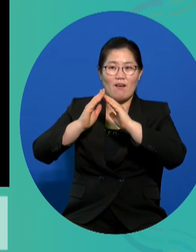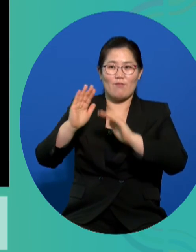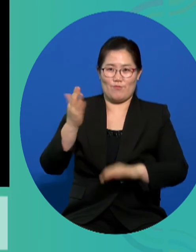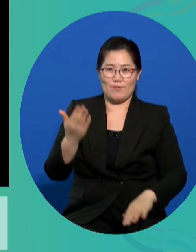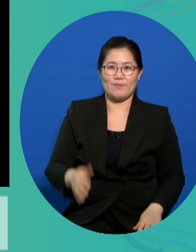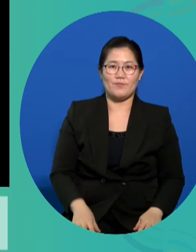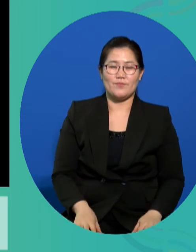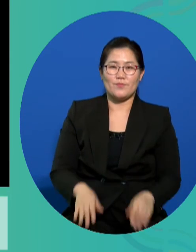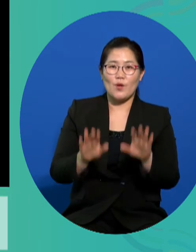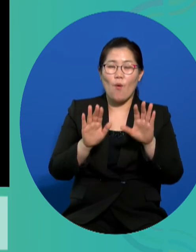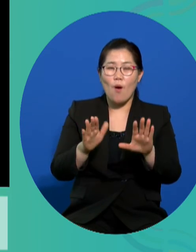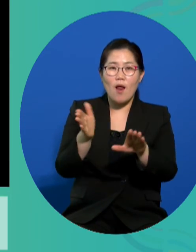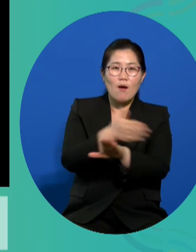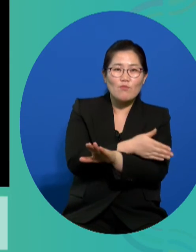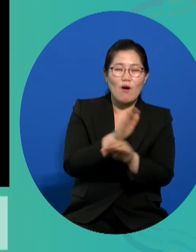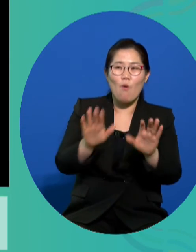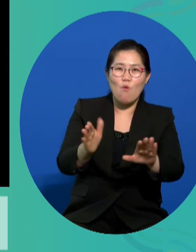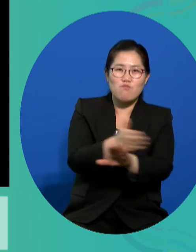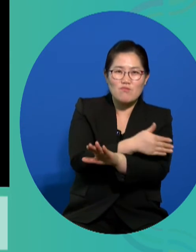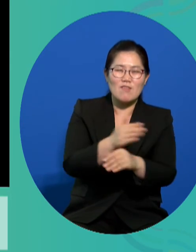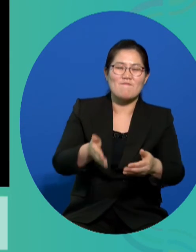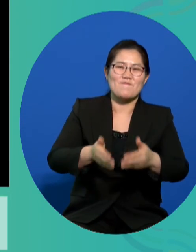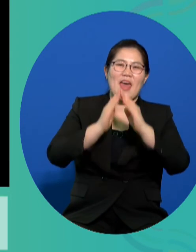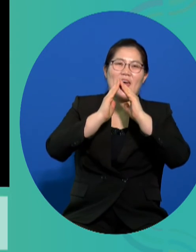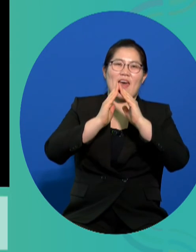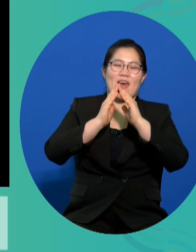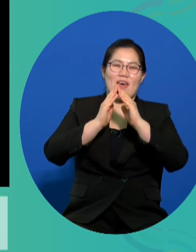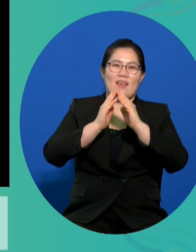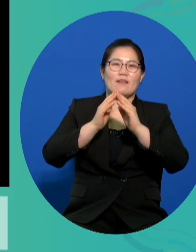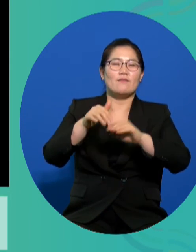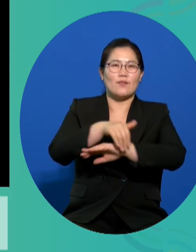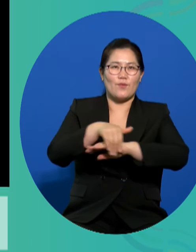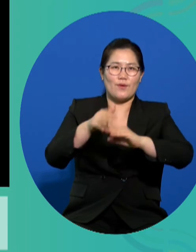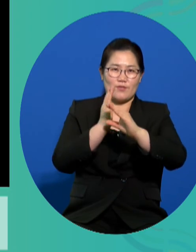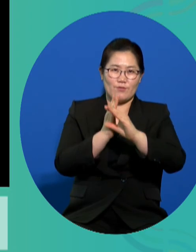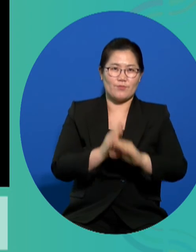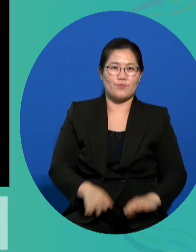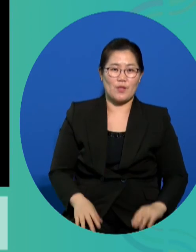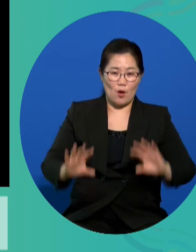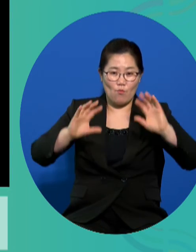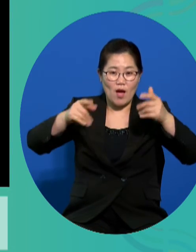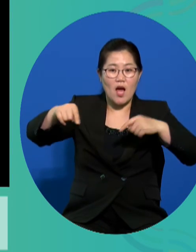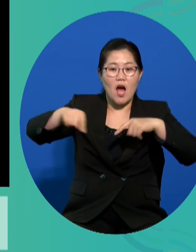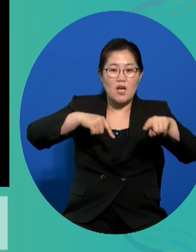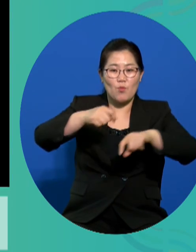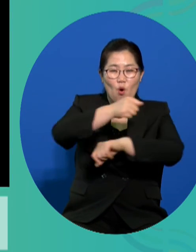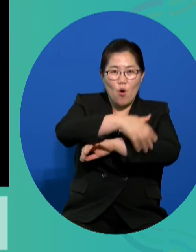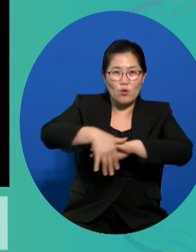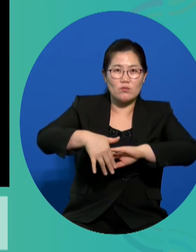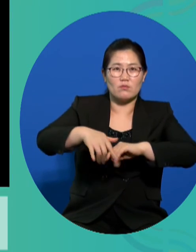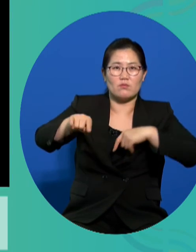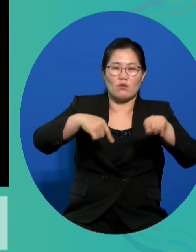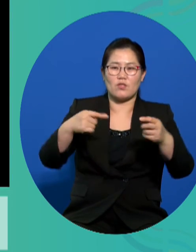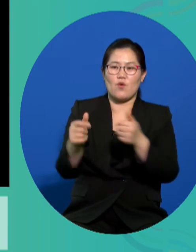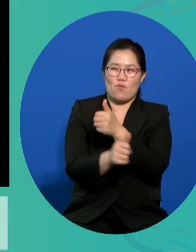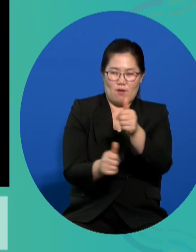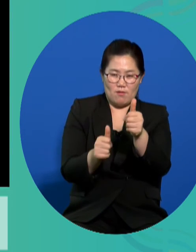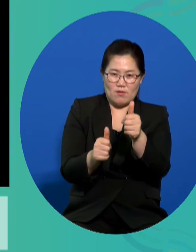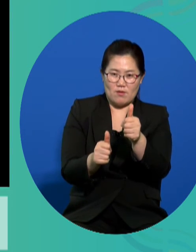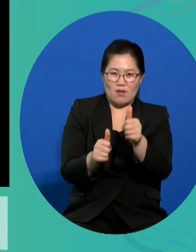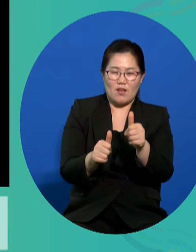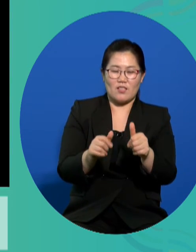있습니다. 올해부터 이제 출범하기로. 그리고 이 국가 스포츠 정책위원회는 국무총리 직속입니다. 그래서